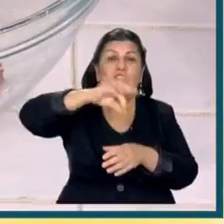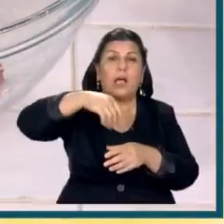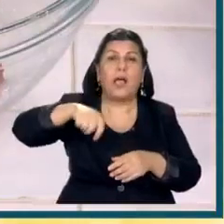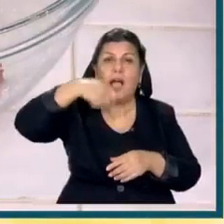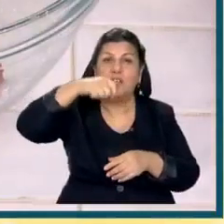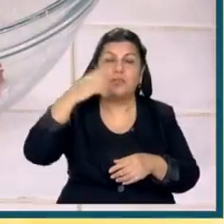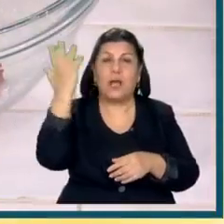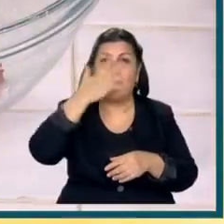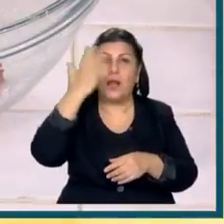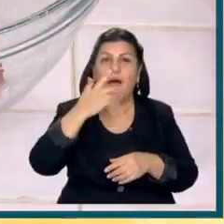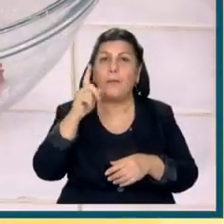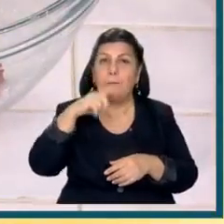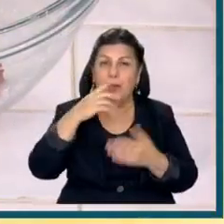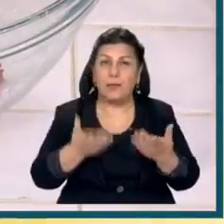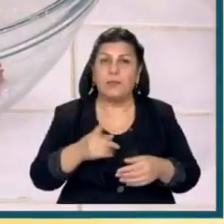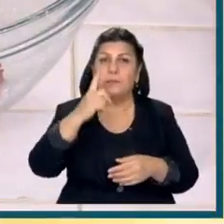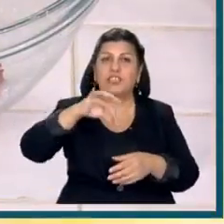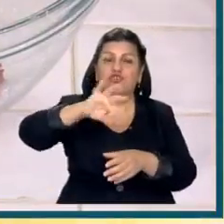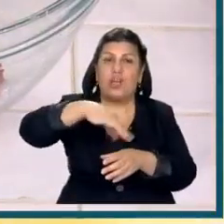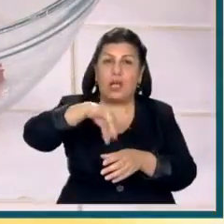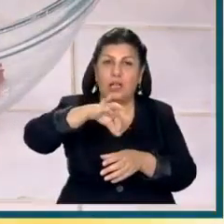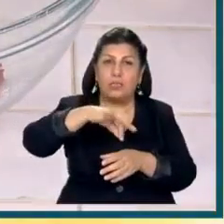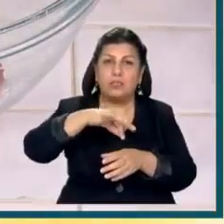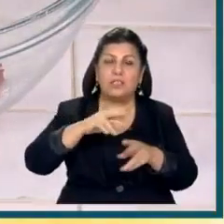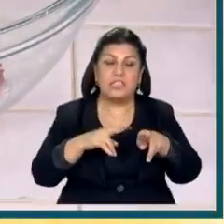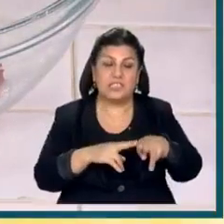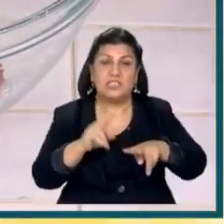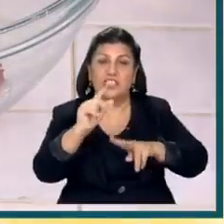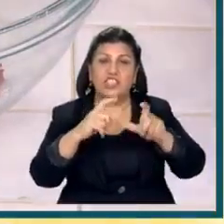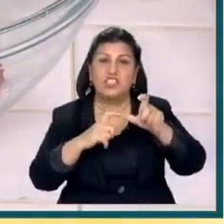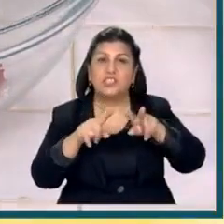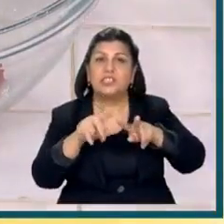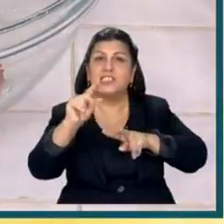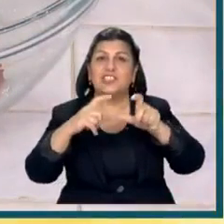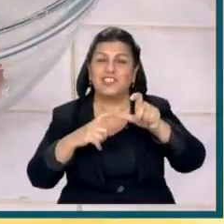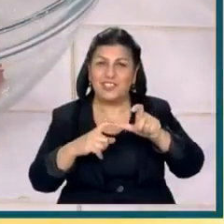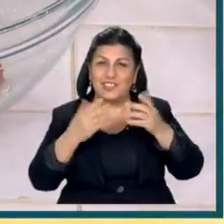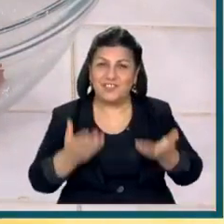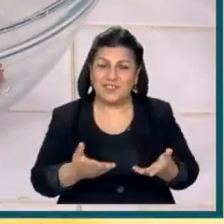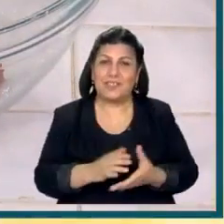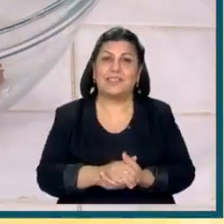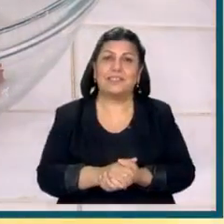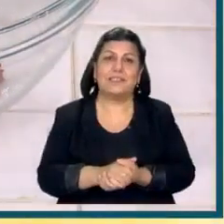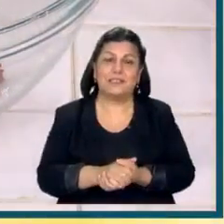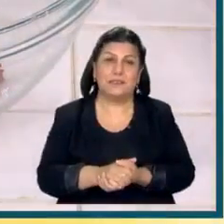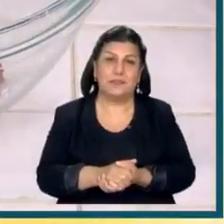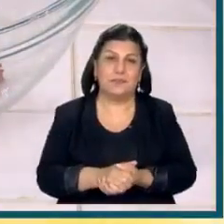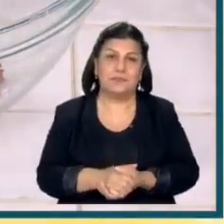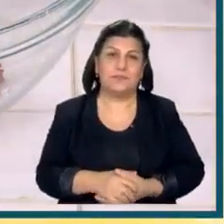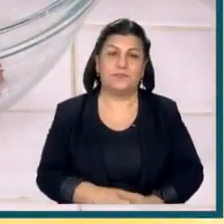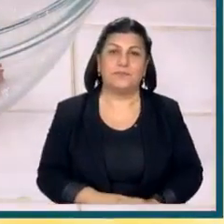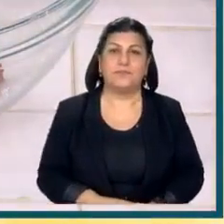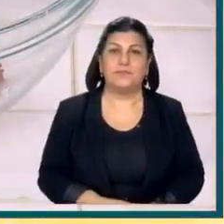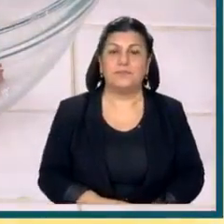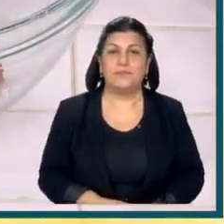para birbirimiz var bir çay kaşığı yine kişi şişlik Rukiş işimiz var tuzumuz var